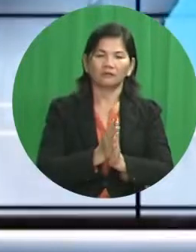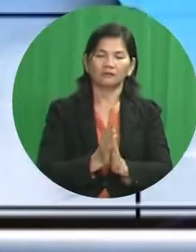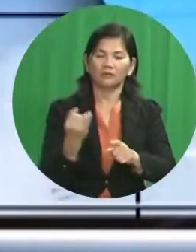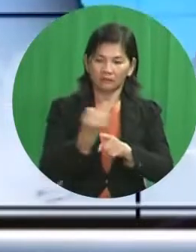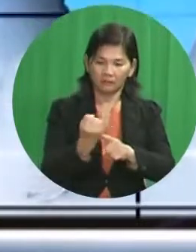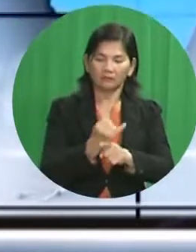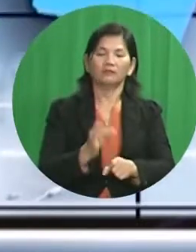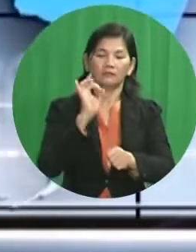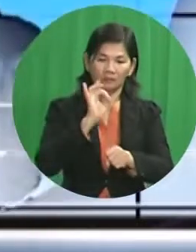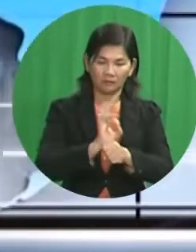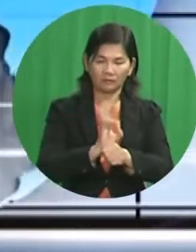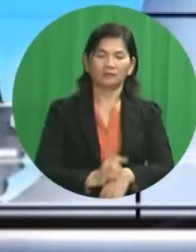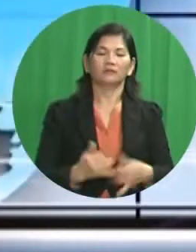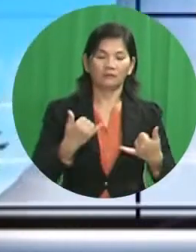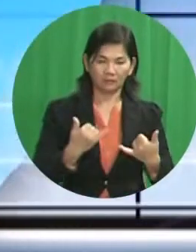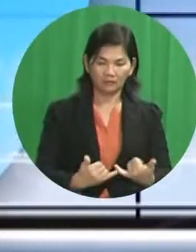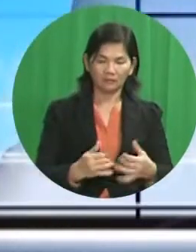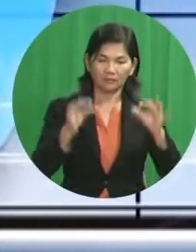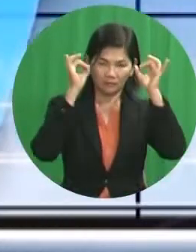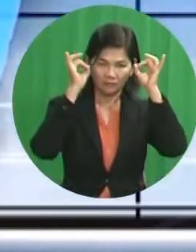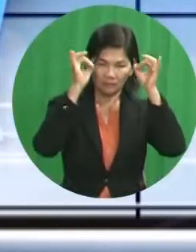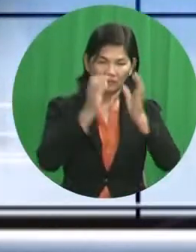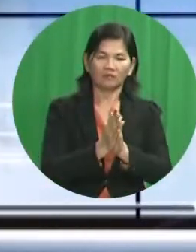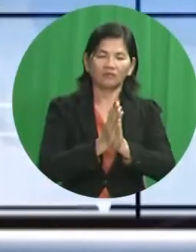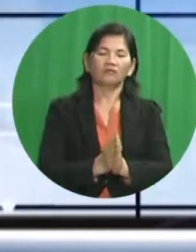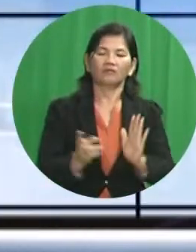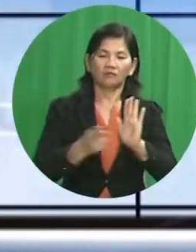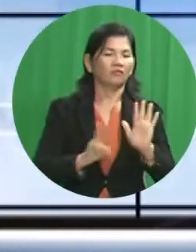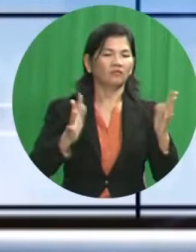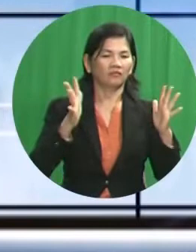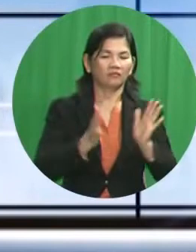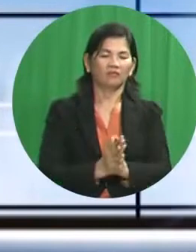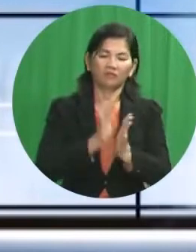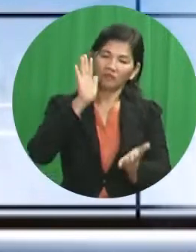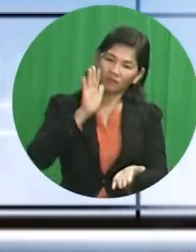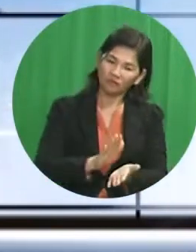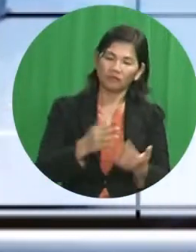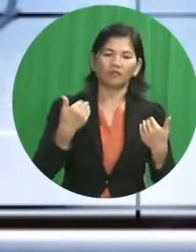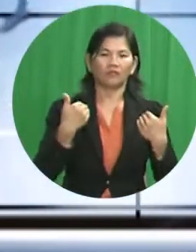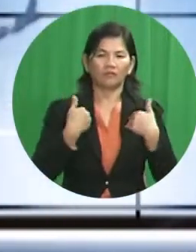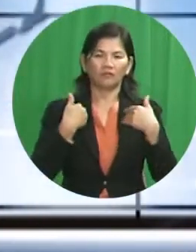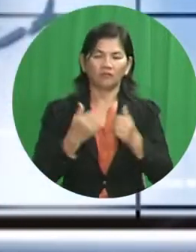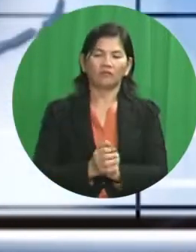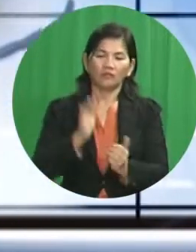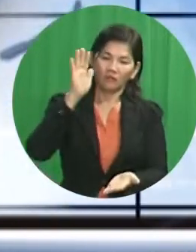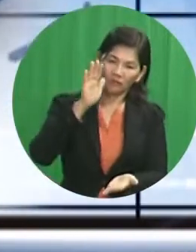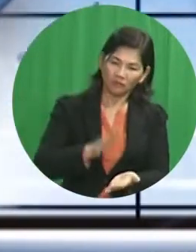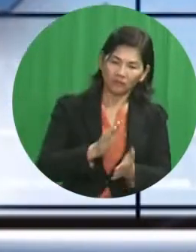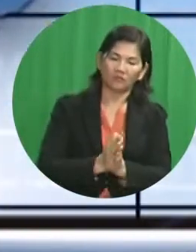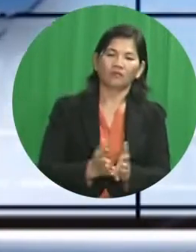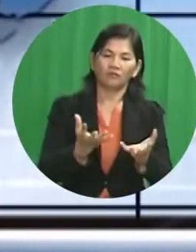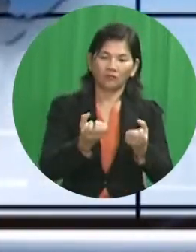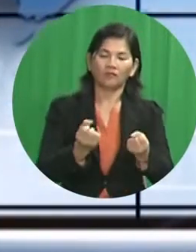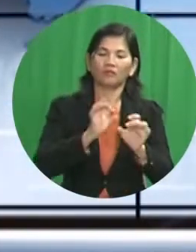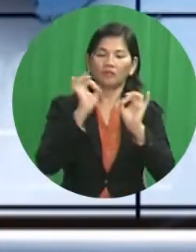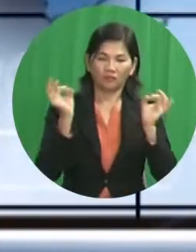កម្មពាណិជ្ជកម្មរបស់ប្រទេសនេះអាចប្រឈមទៅនឹងភាពមិនច្បាស់លាស់និងសម្ពាធដែលបណ្ដាលមកពីការធ្លាក់ចុះនៃតម្រូវការពិភព